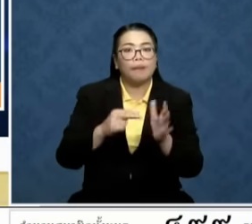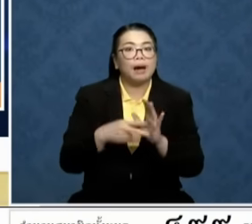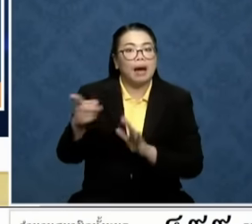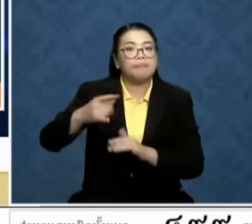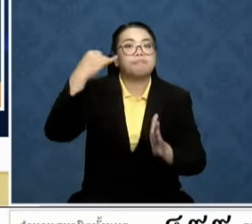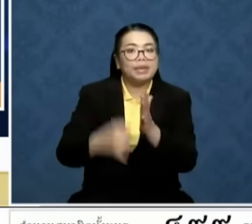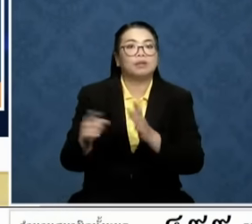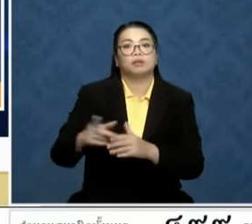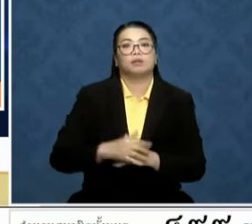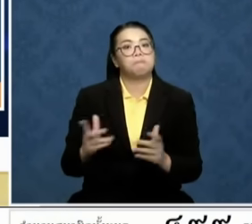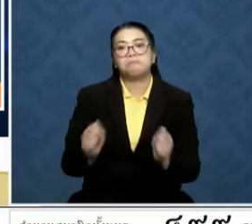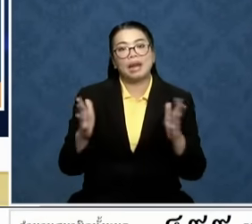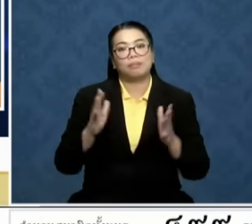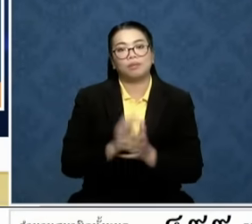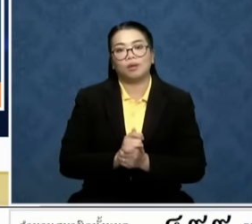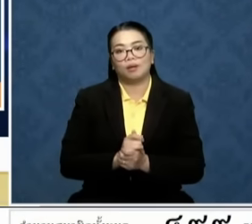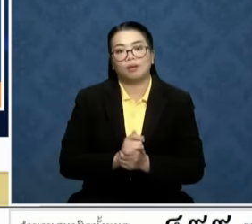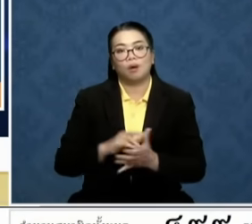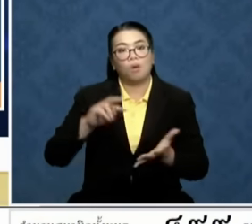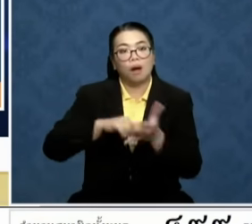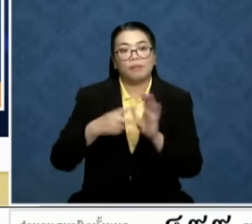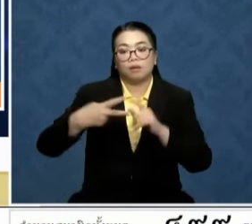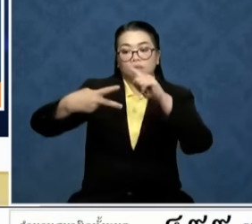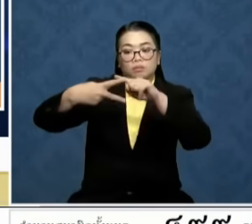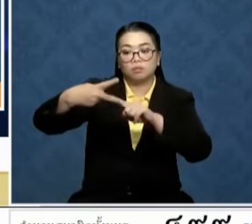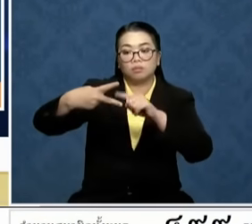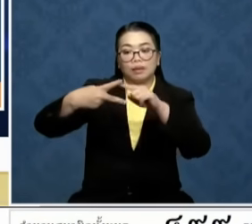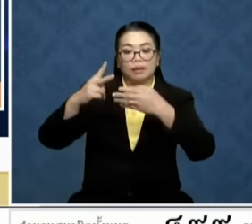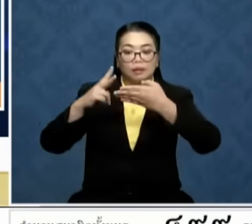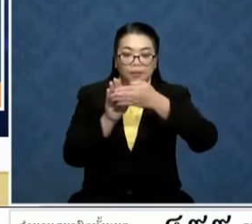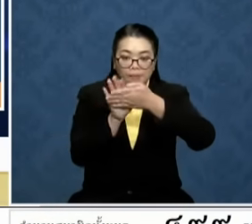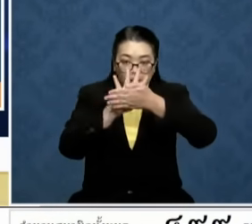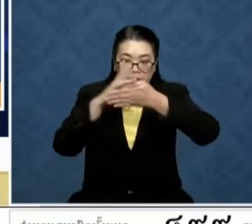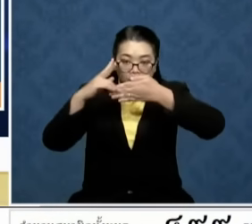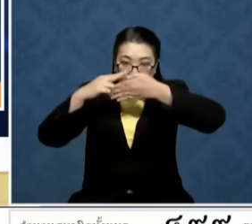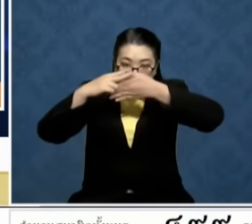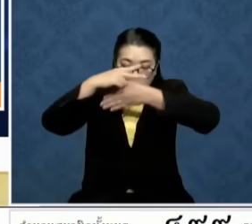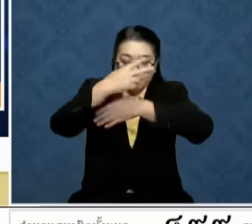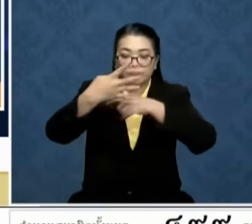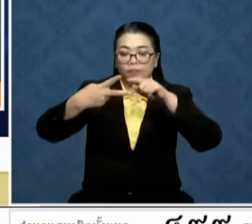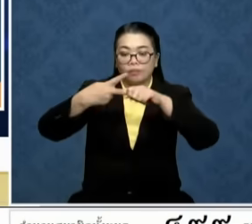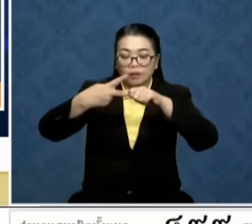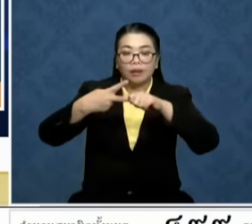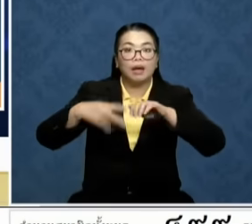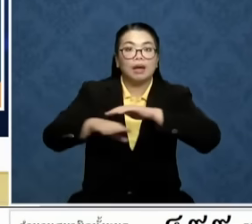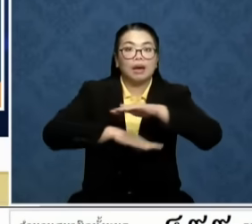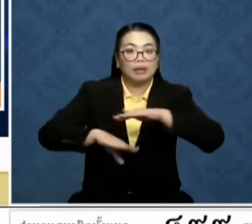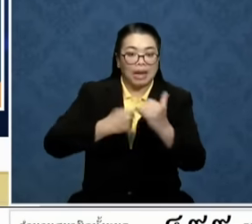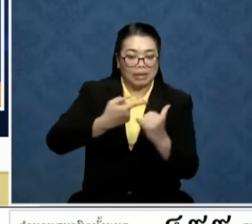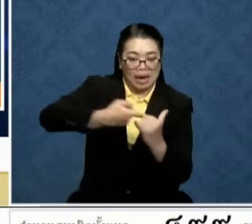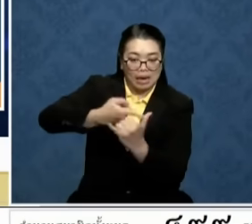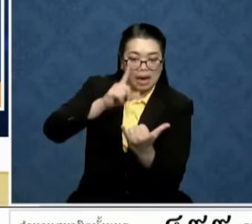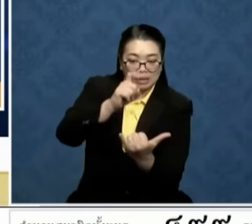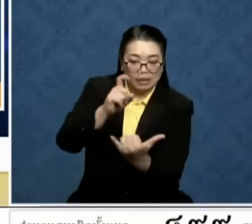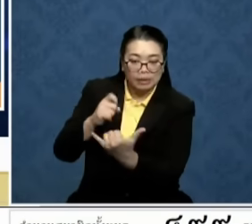เท่ากับไม่ได้รับอนุญาตสรุป 2เงื่อนไขให้ตัดครีบและให้ทำลายซากปลาแล้วเก็บเอาไว้ให้กรมประมงตรวจสอบไม่